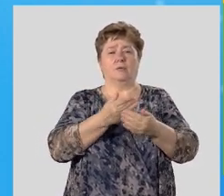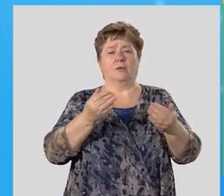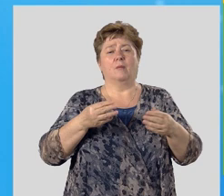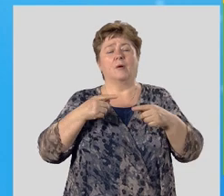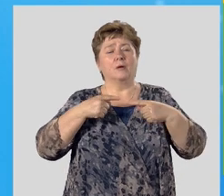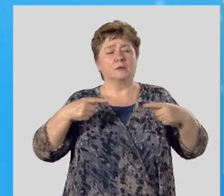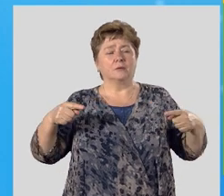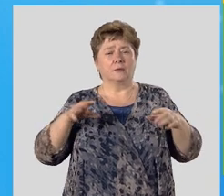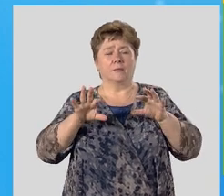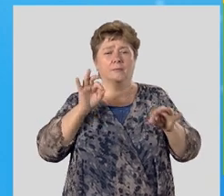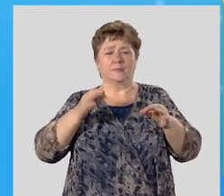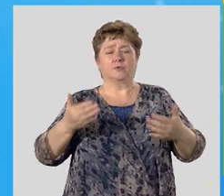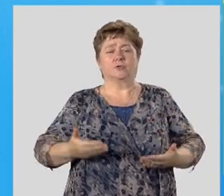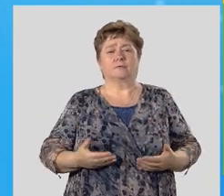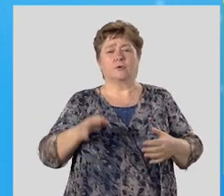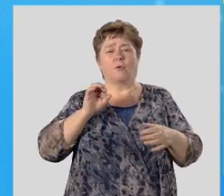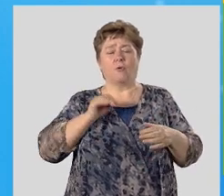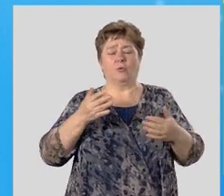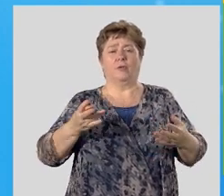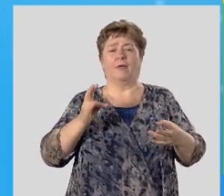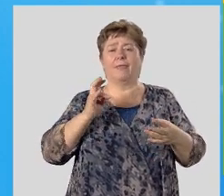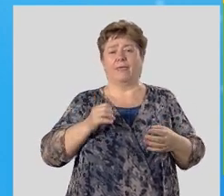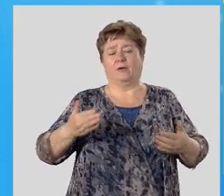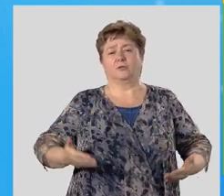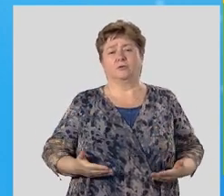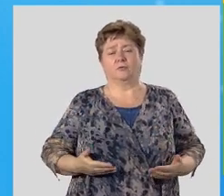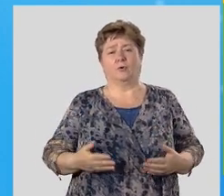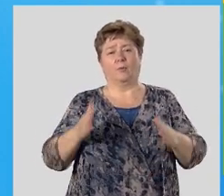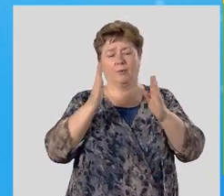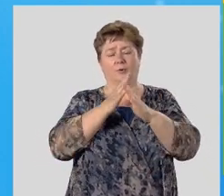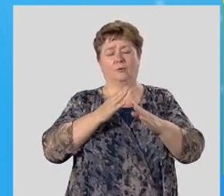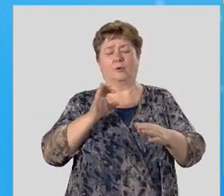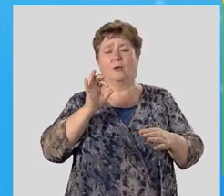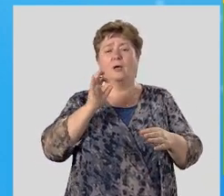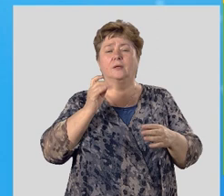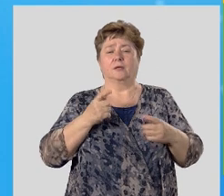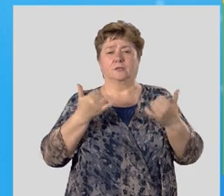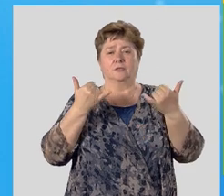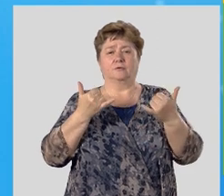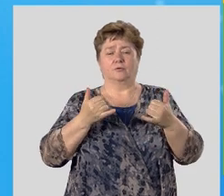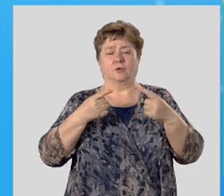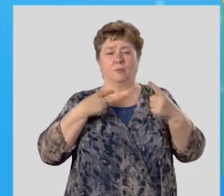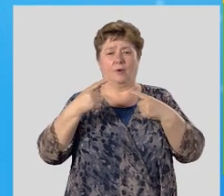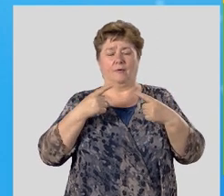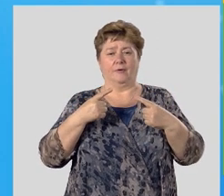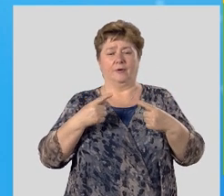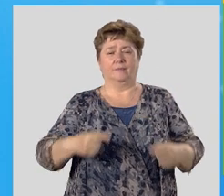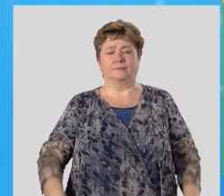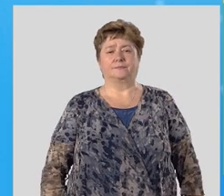нам отличить представителей живой природы от неживой. О них мы сегодня и